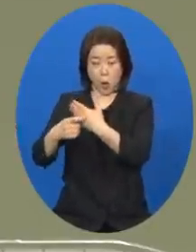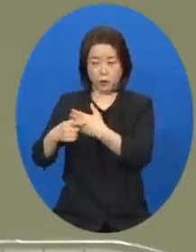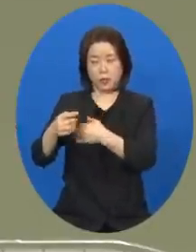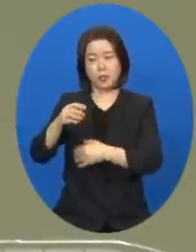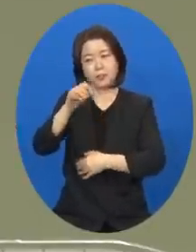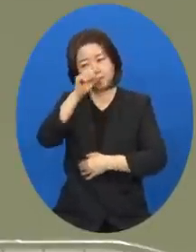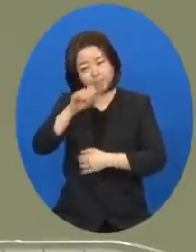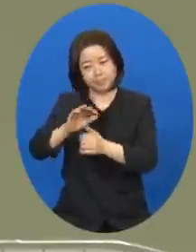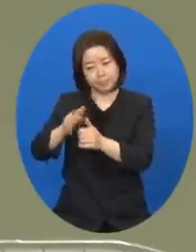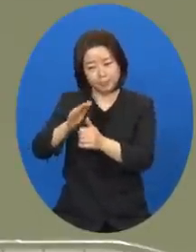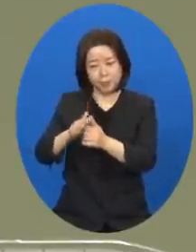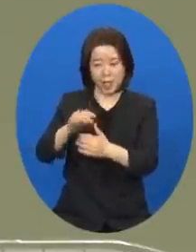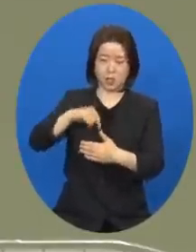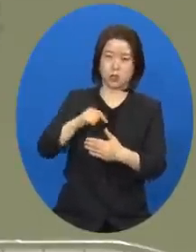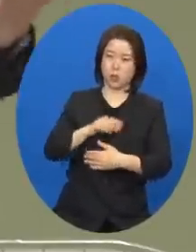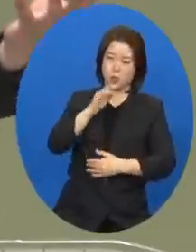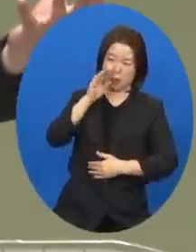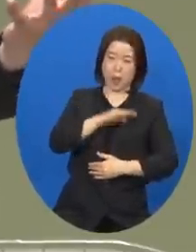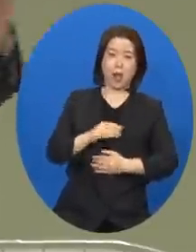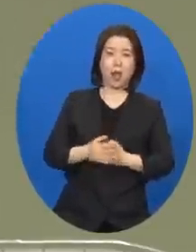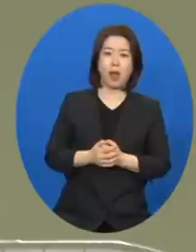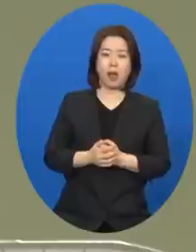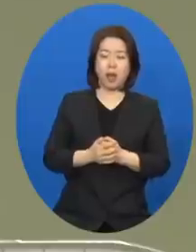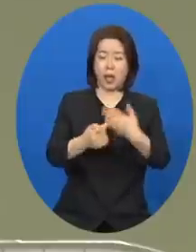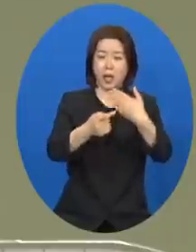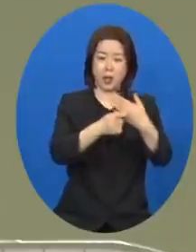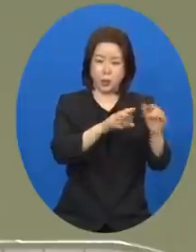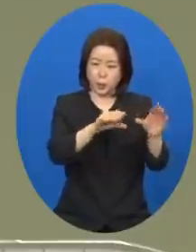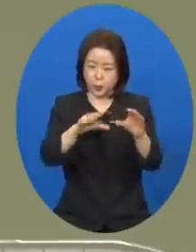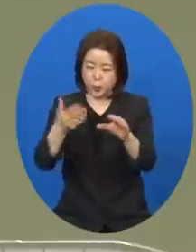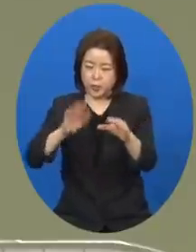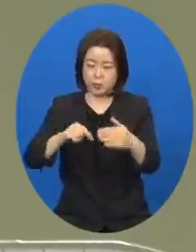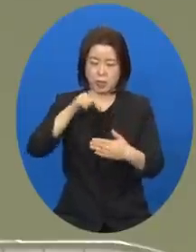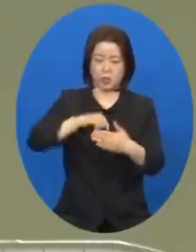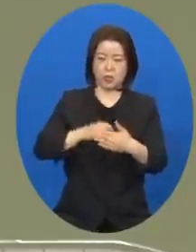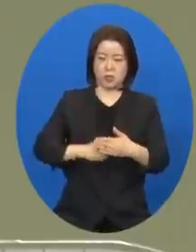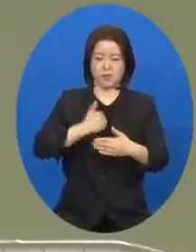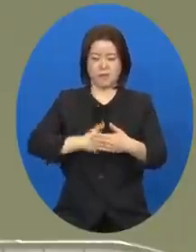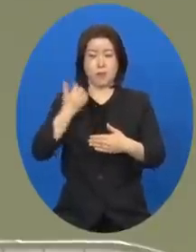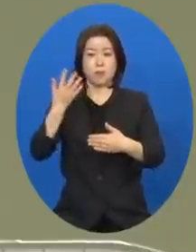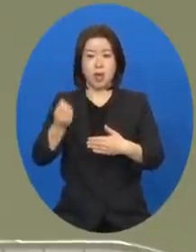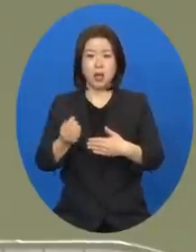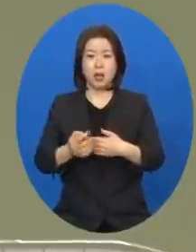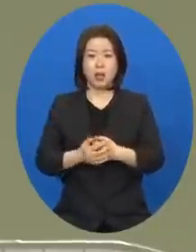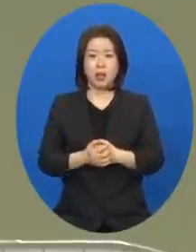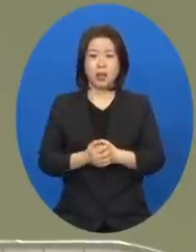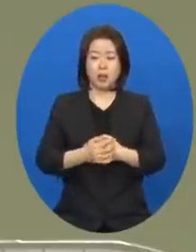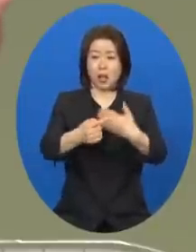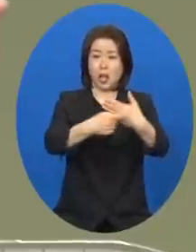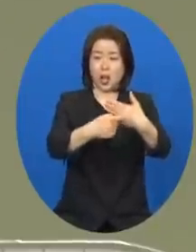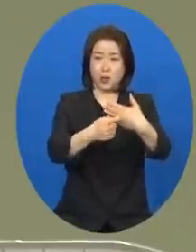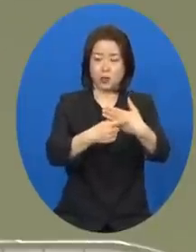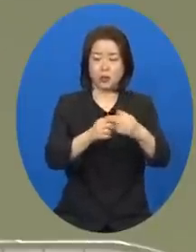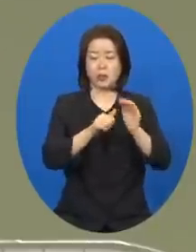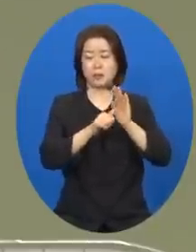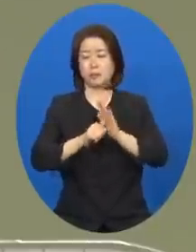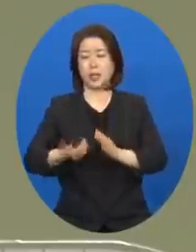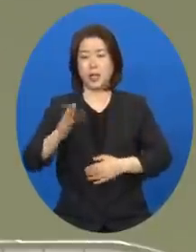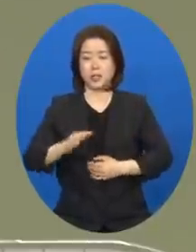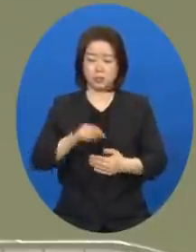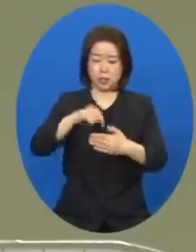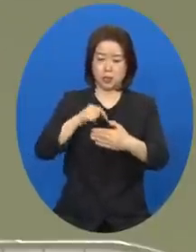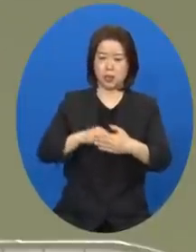속으로는 악하고 겉으로는 온유하지만 속으로는 성질이 많고 겉으로는 인내하지만